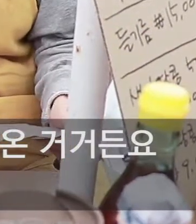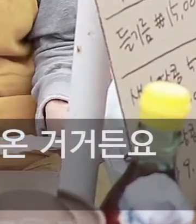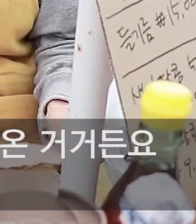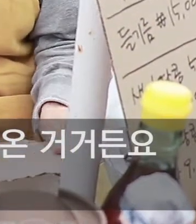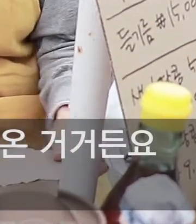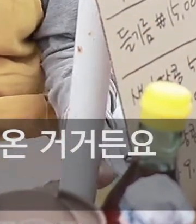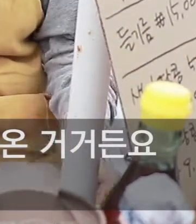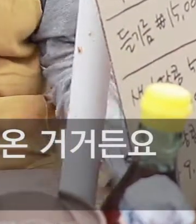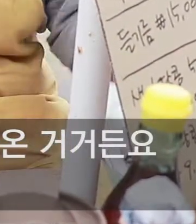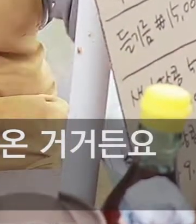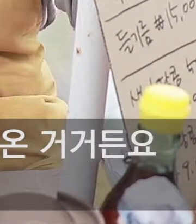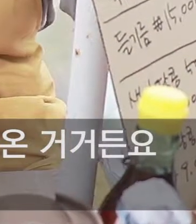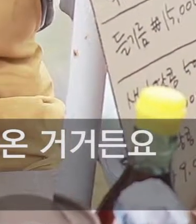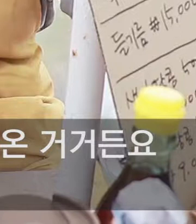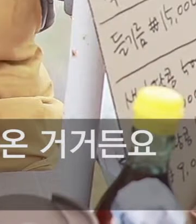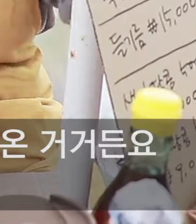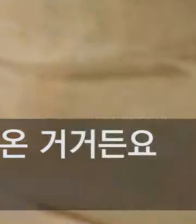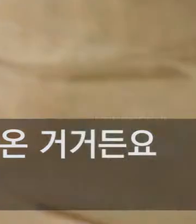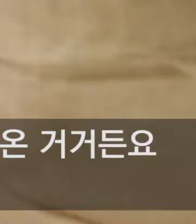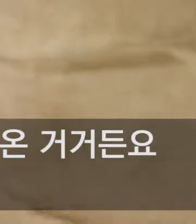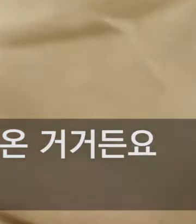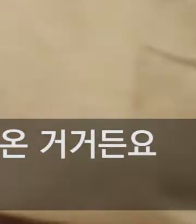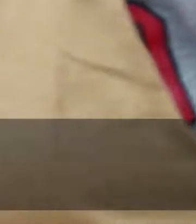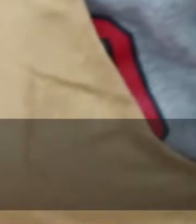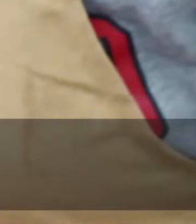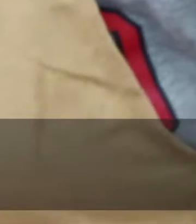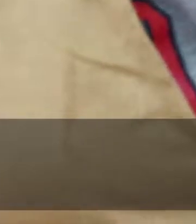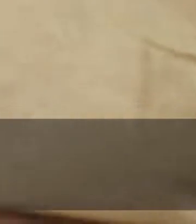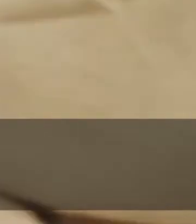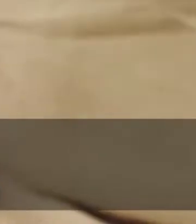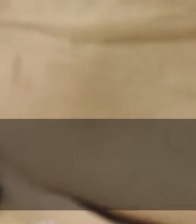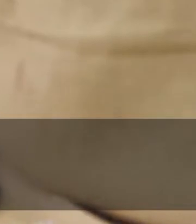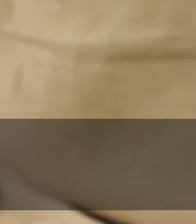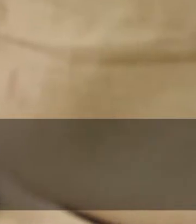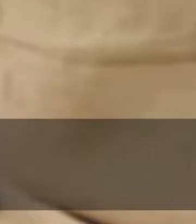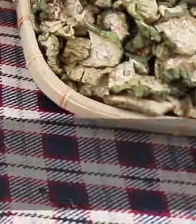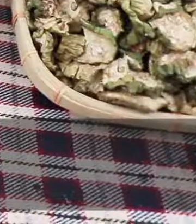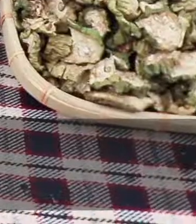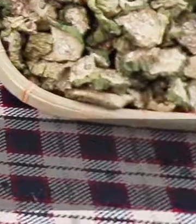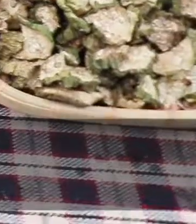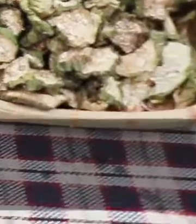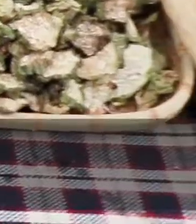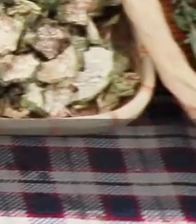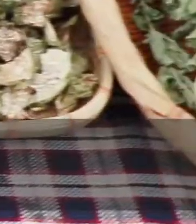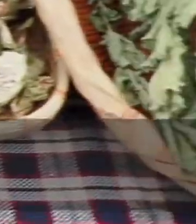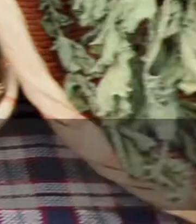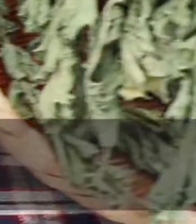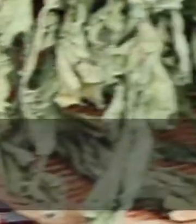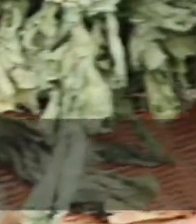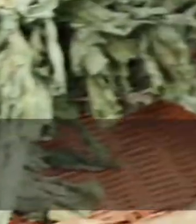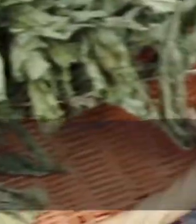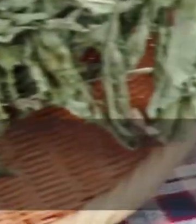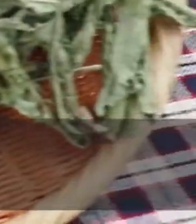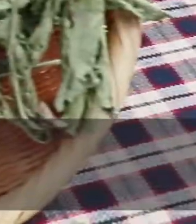오래 지은 사람들이 개인이 나온 거거든요. 네, 그래서 우리 식구들 먹을, 다 우리 식구들 먹는 거예요. 그러니까 뭐, 약을